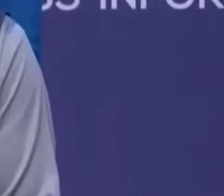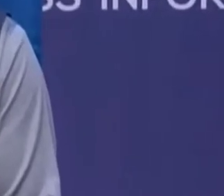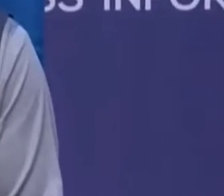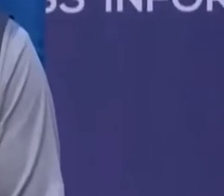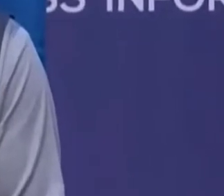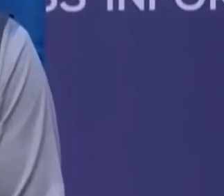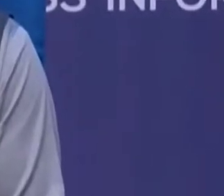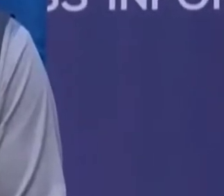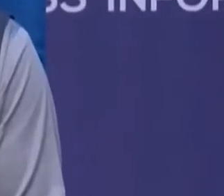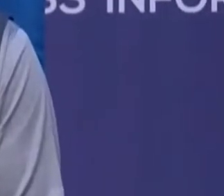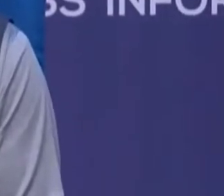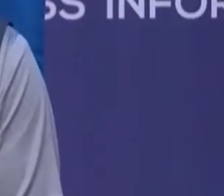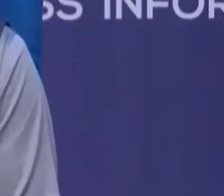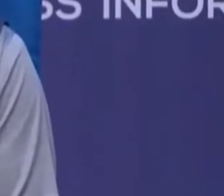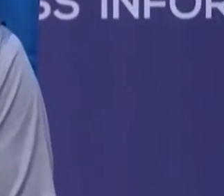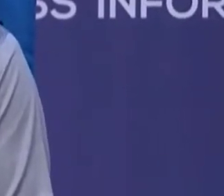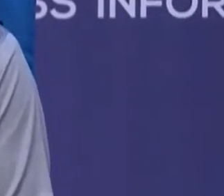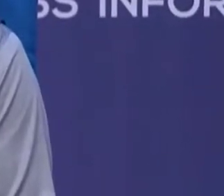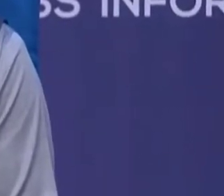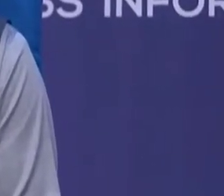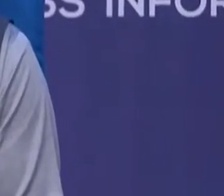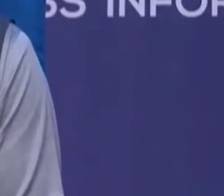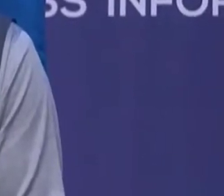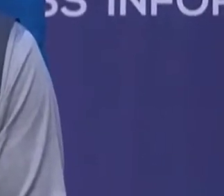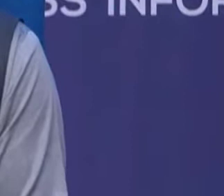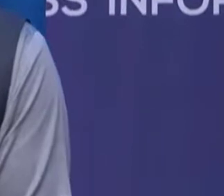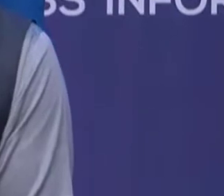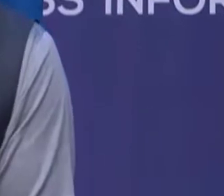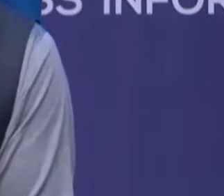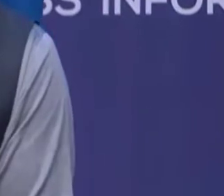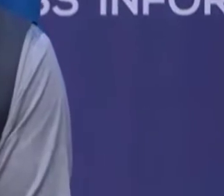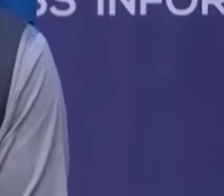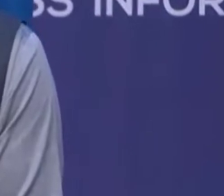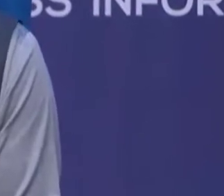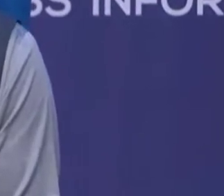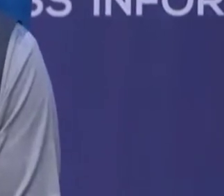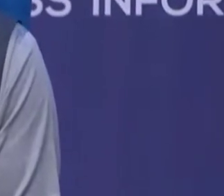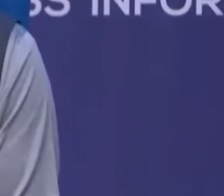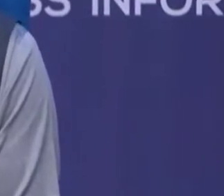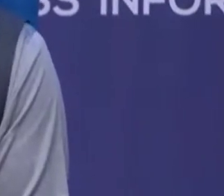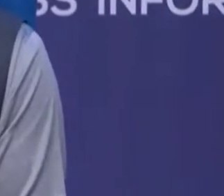ने आज बैठक हुई, कैबिनेट की बैठक हुई, उसके बाद